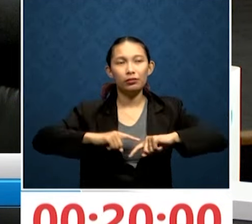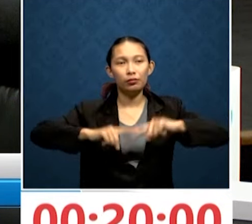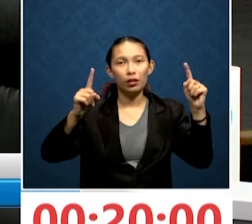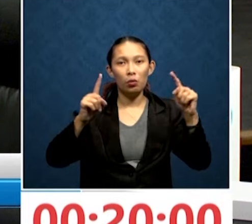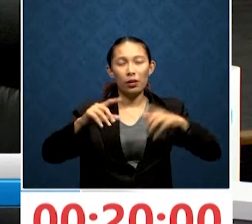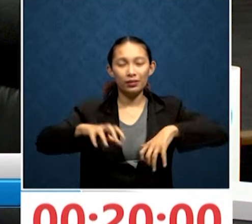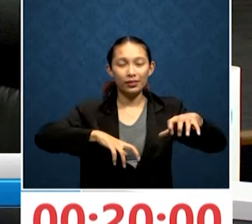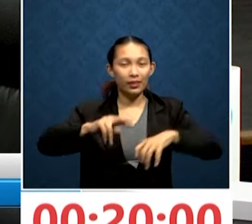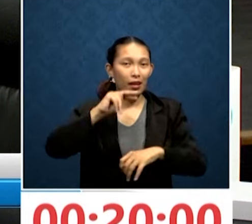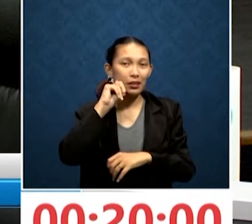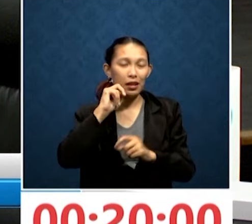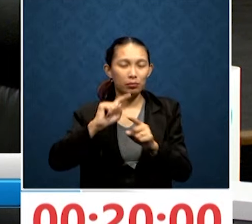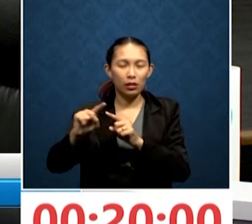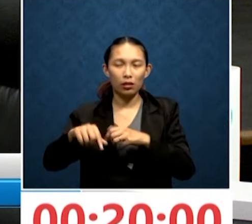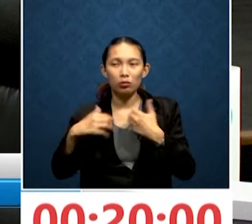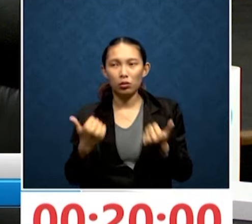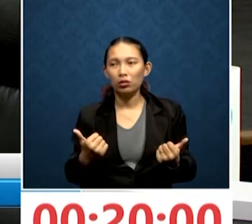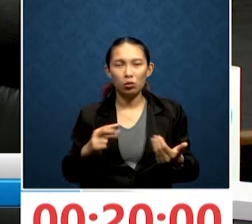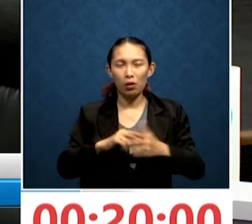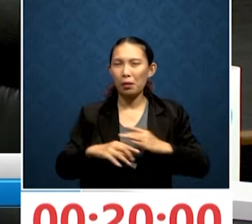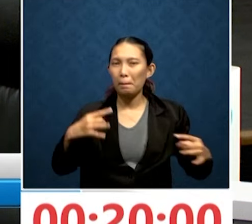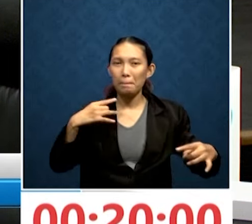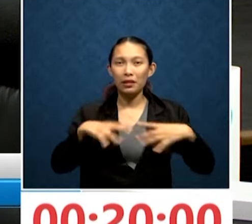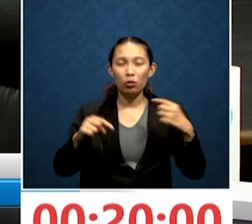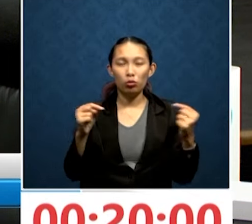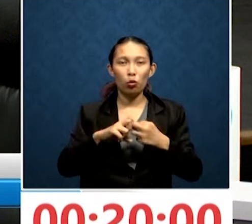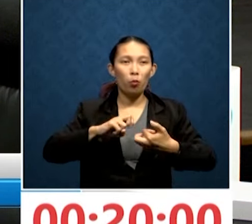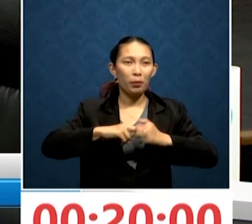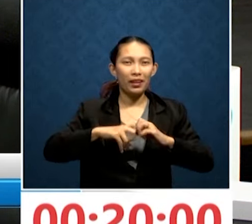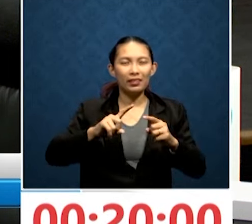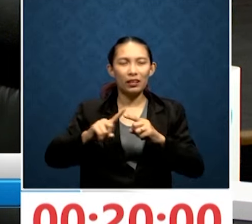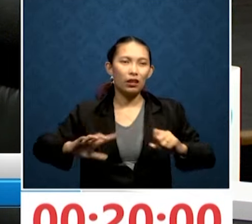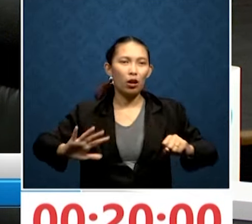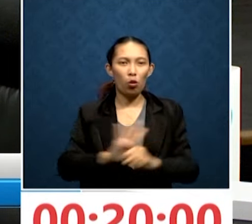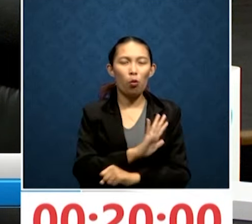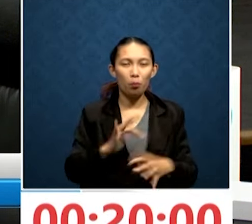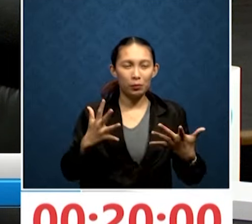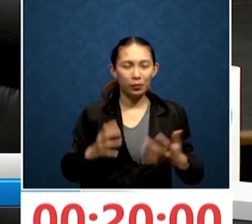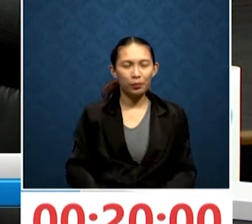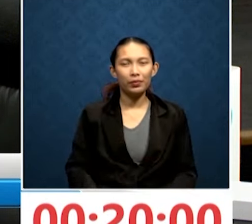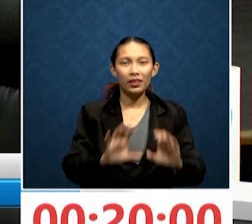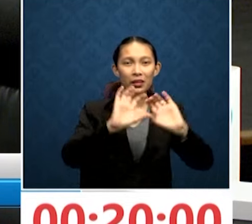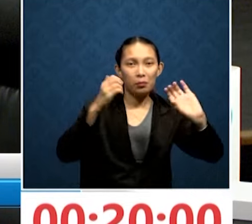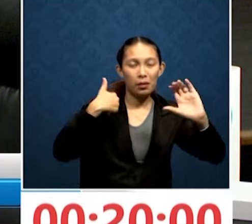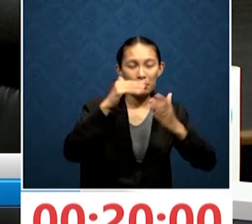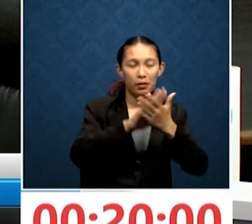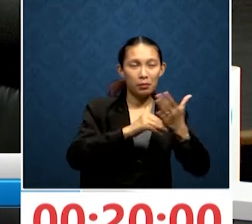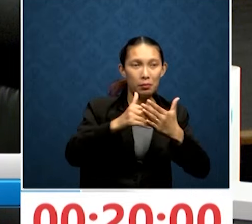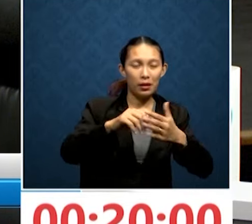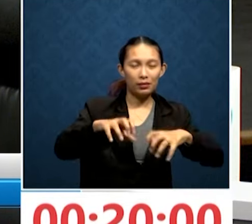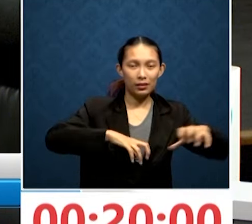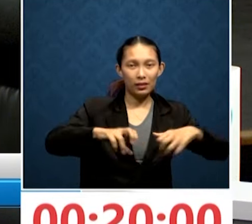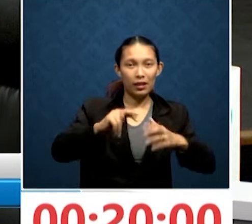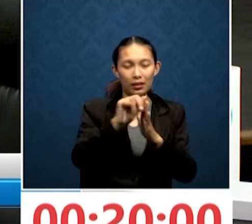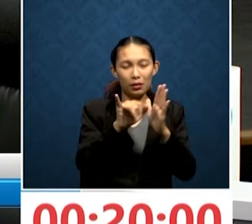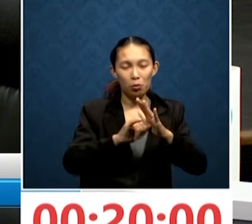การบริหารจัดการน้ำในปัจจุบันยังไม่ตอบสนองต่อปัญหาอย่างเต็มที่รัฐบาลมีแผนในการปรับปรุงนโยบายการจัดการ